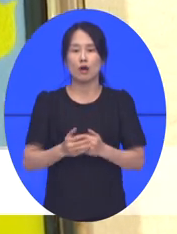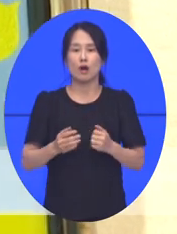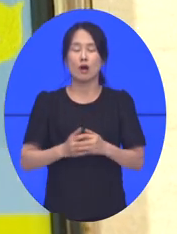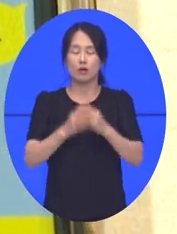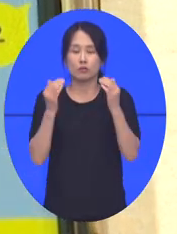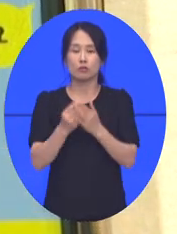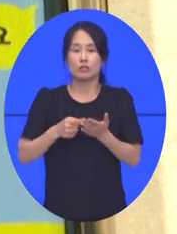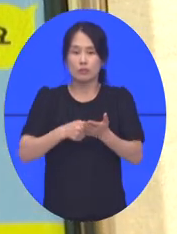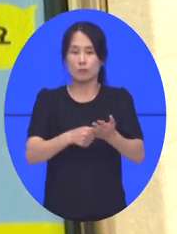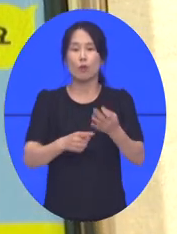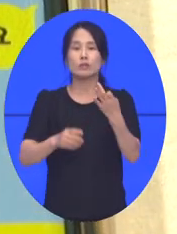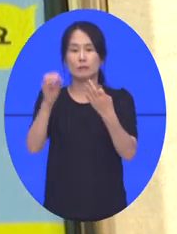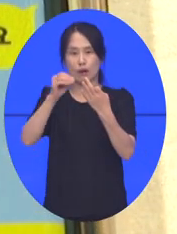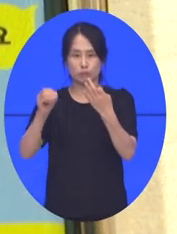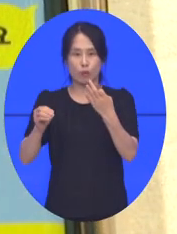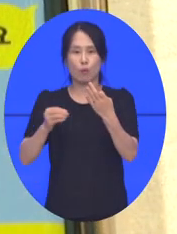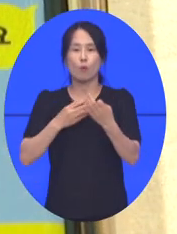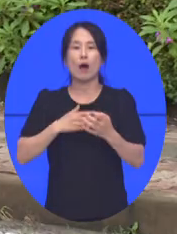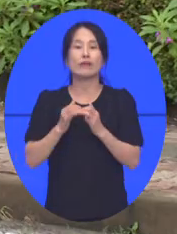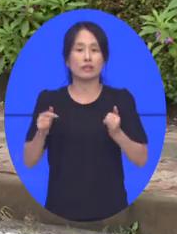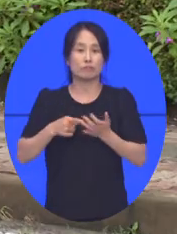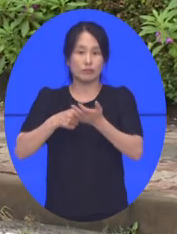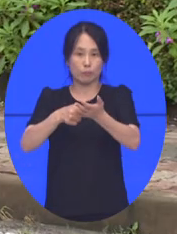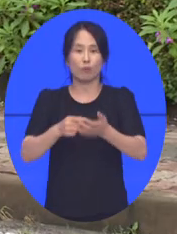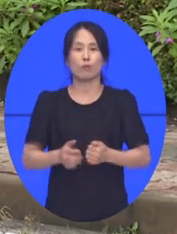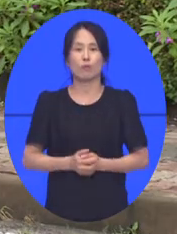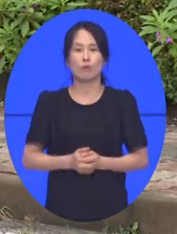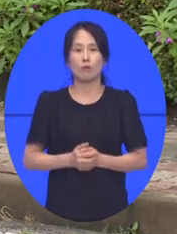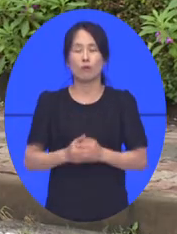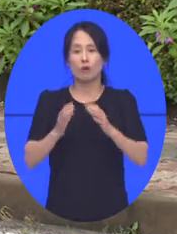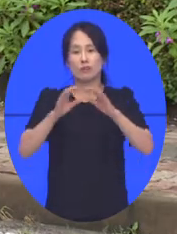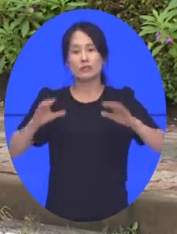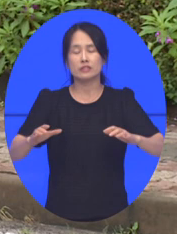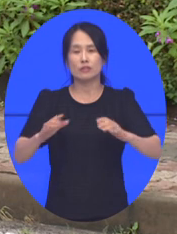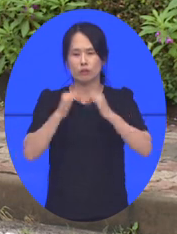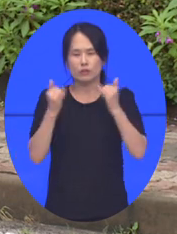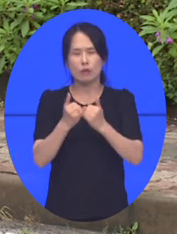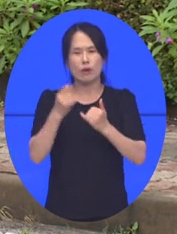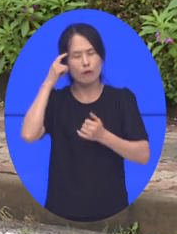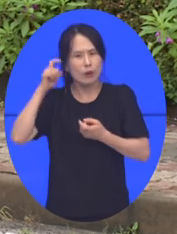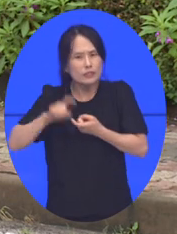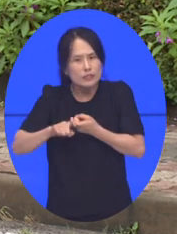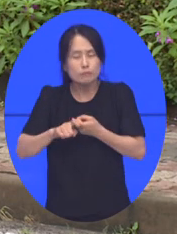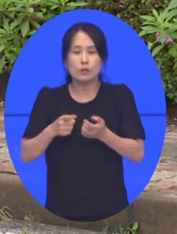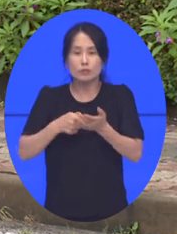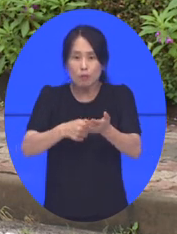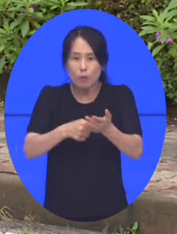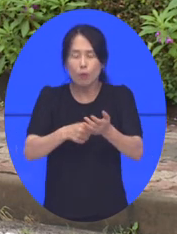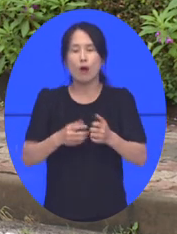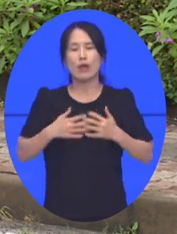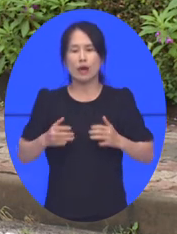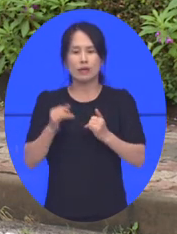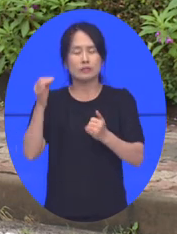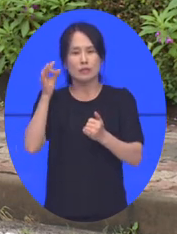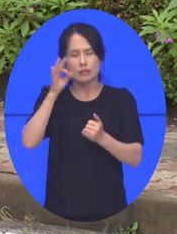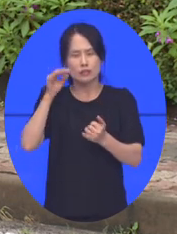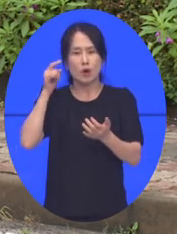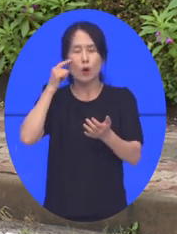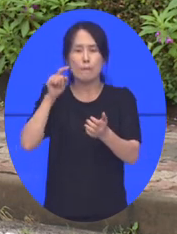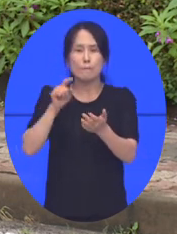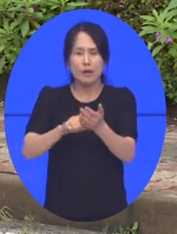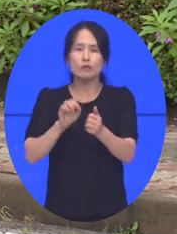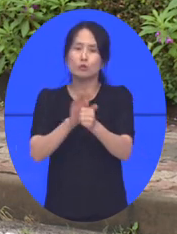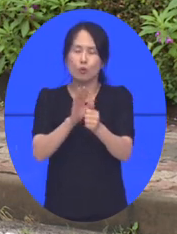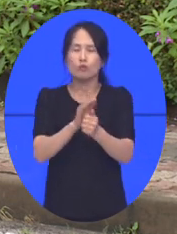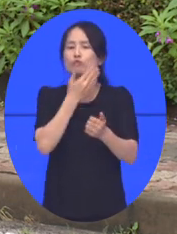제보의 약 14%를 차지합니다. 이는 지역사회의 관심과 제보가 복지 사각지대 발굴에 매우 중요한 역할을 한다는